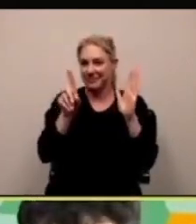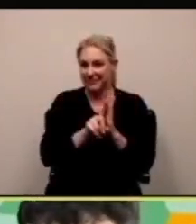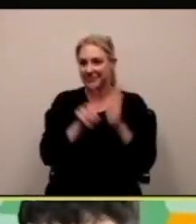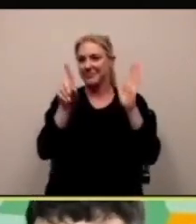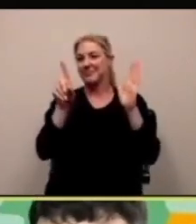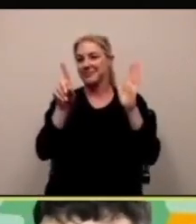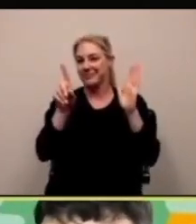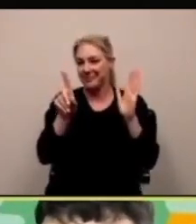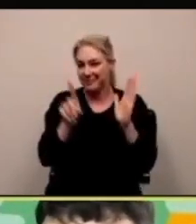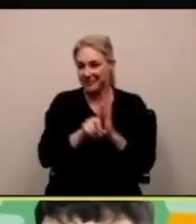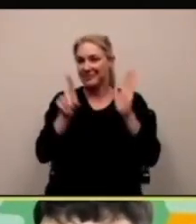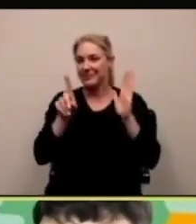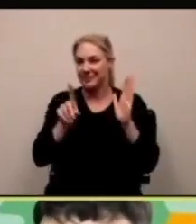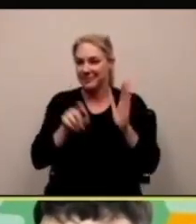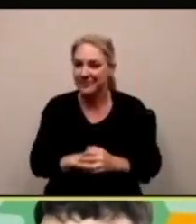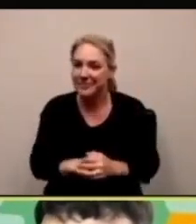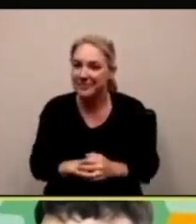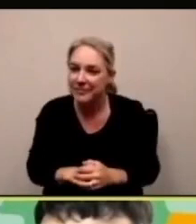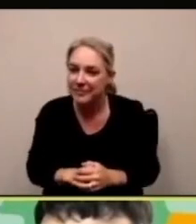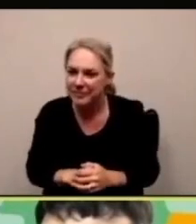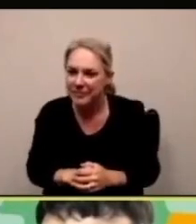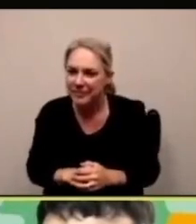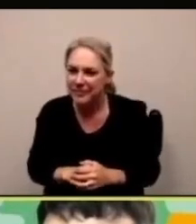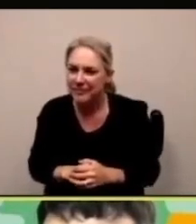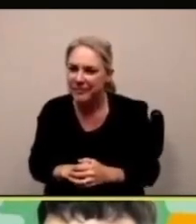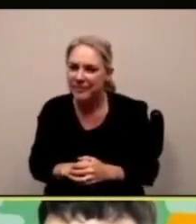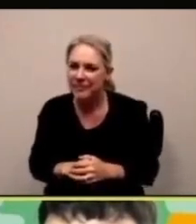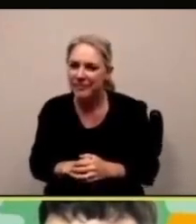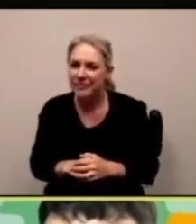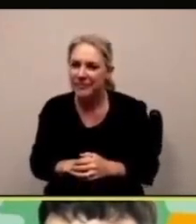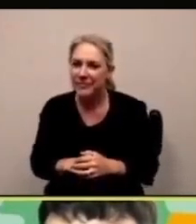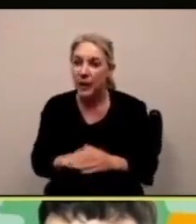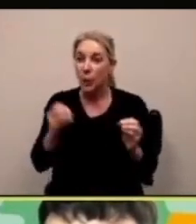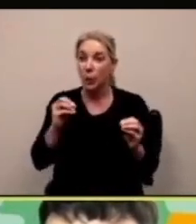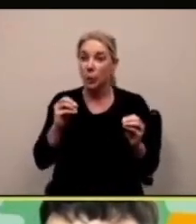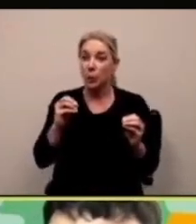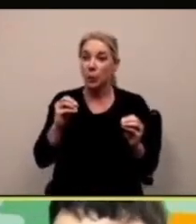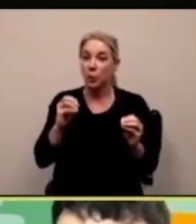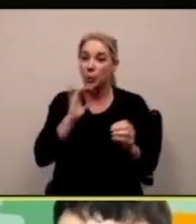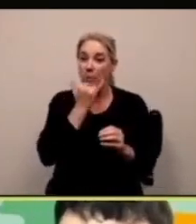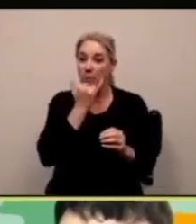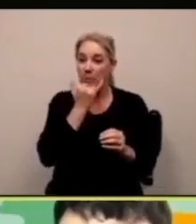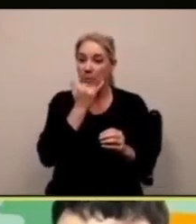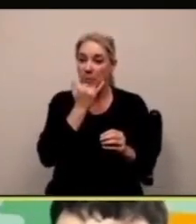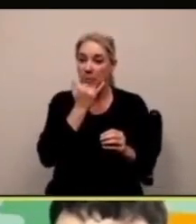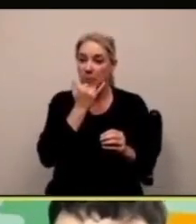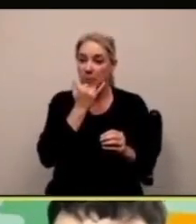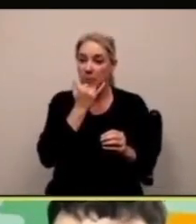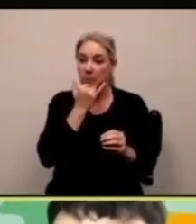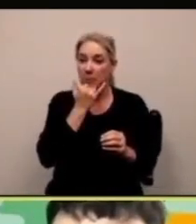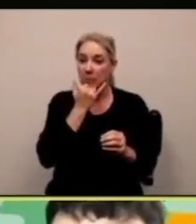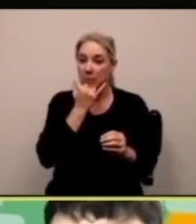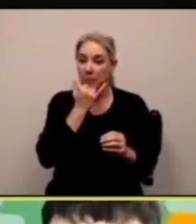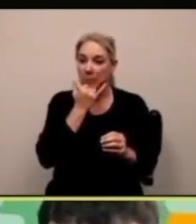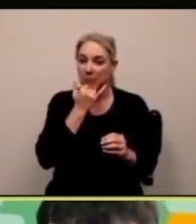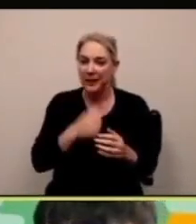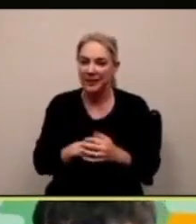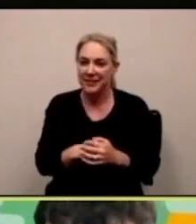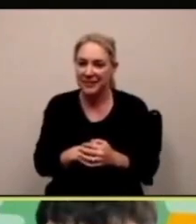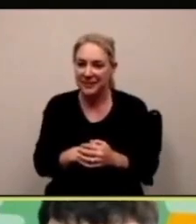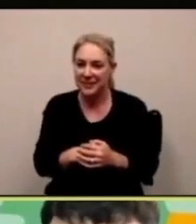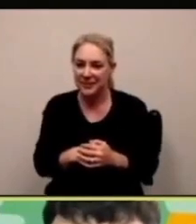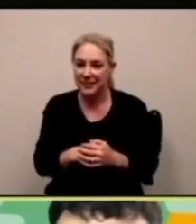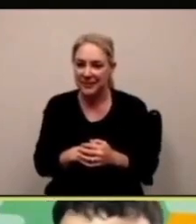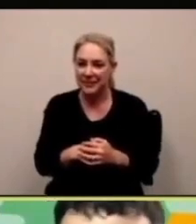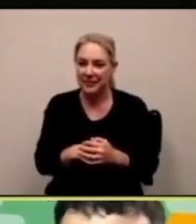の移動が変わって後帰ってもしてきますまたボールもこのような跡動線を残し